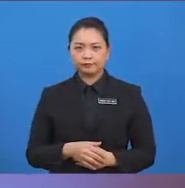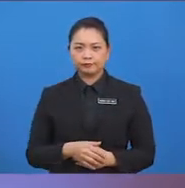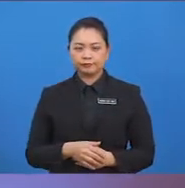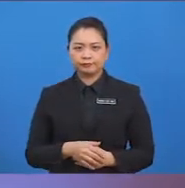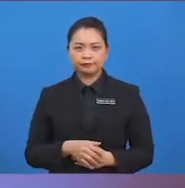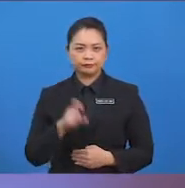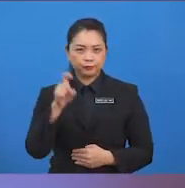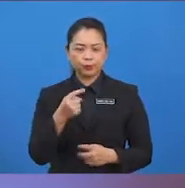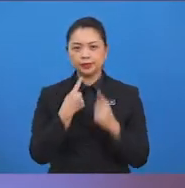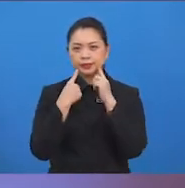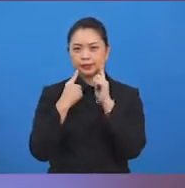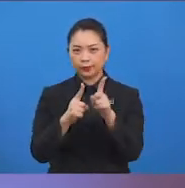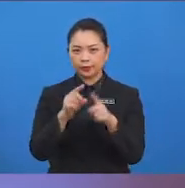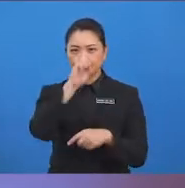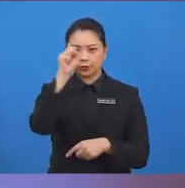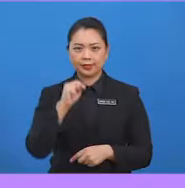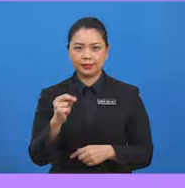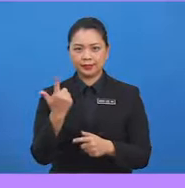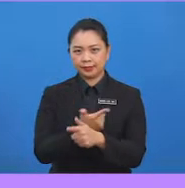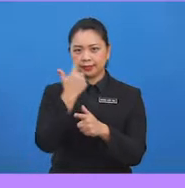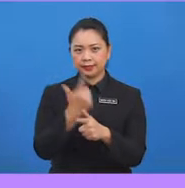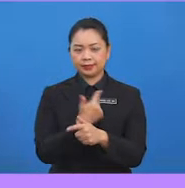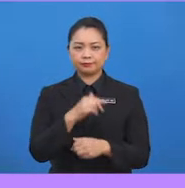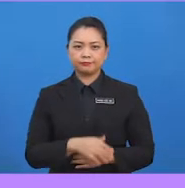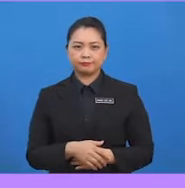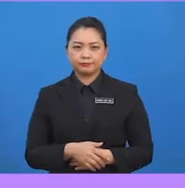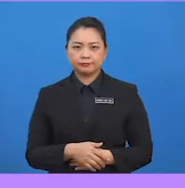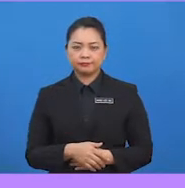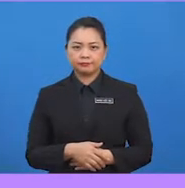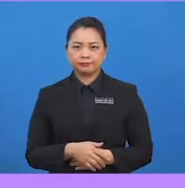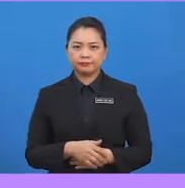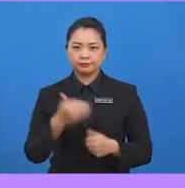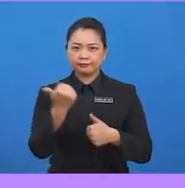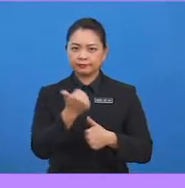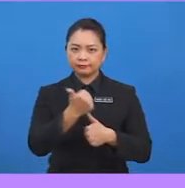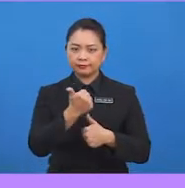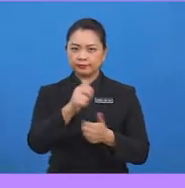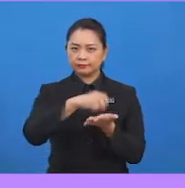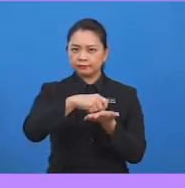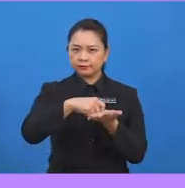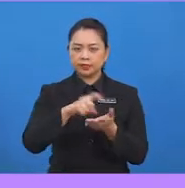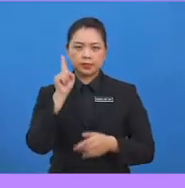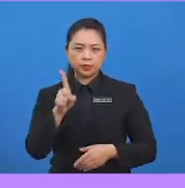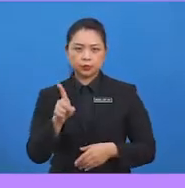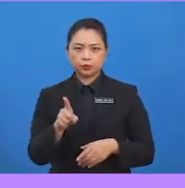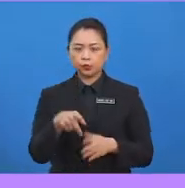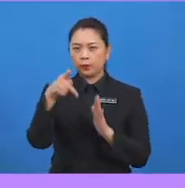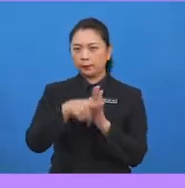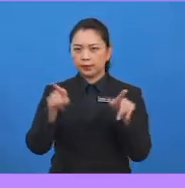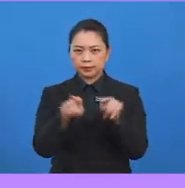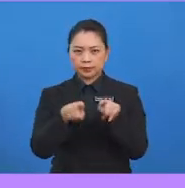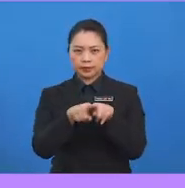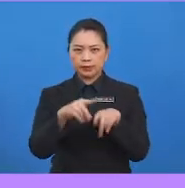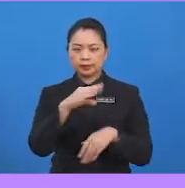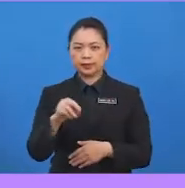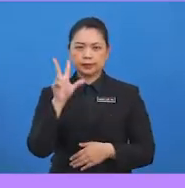murid-murid perlu menjawab soalan latihan. Soalan yang pertama, nyatakan satu persamaan